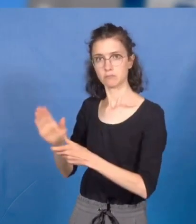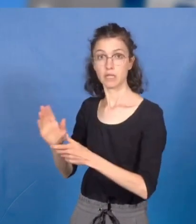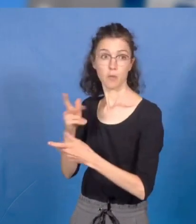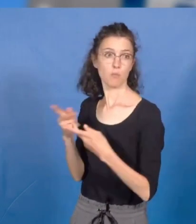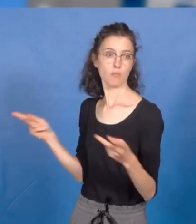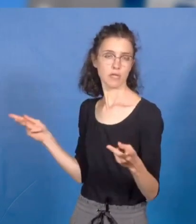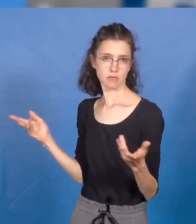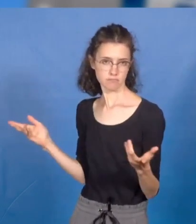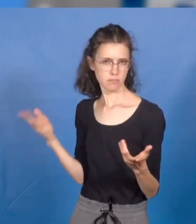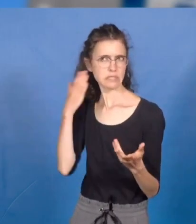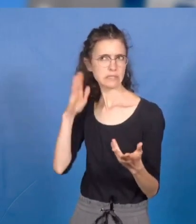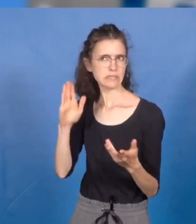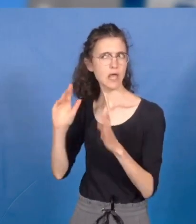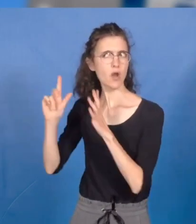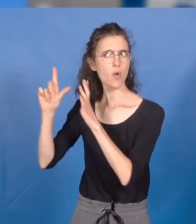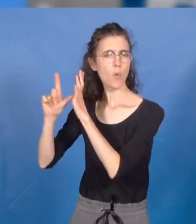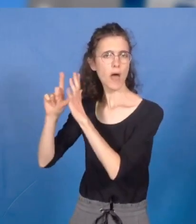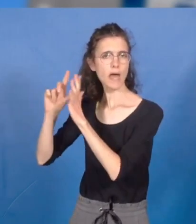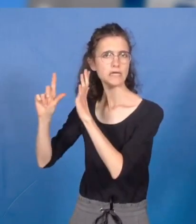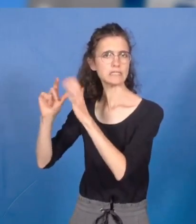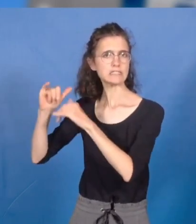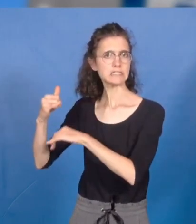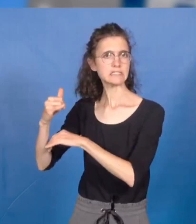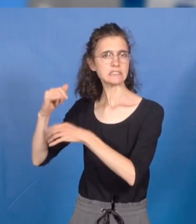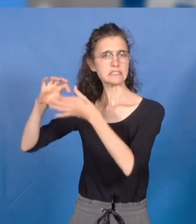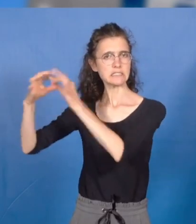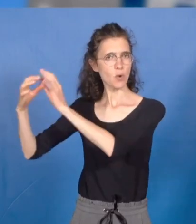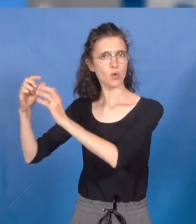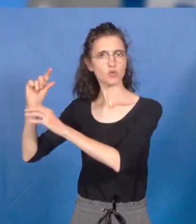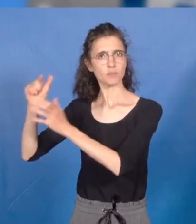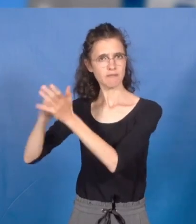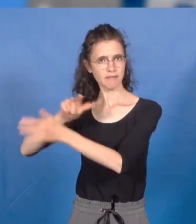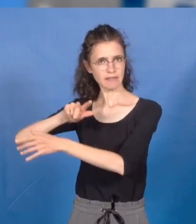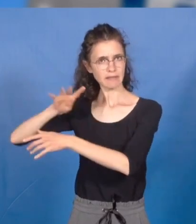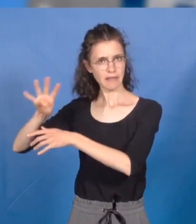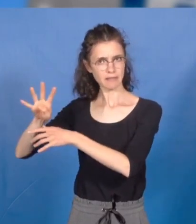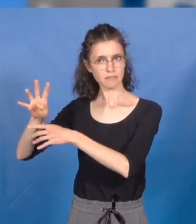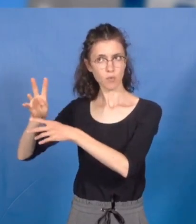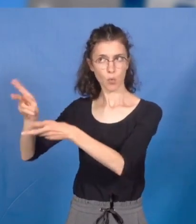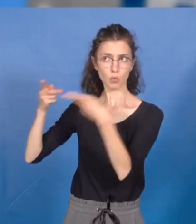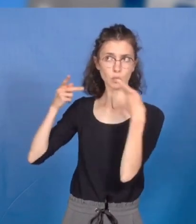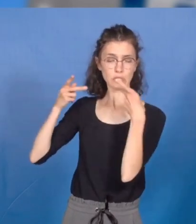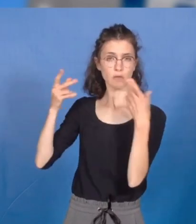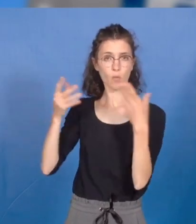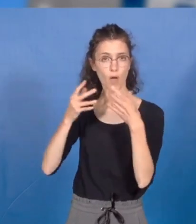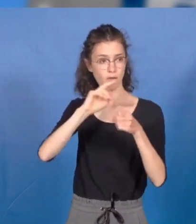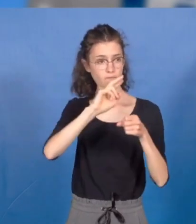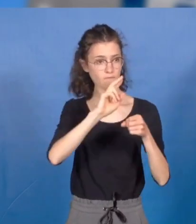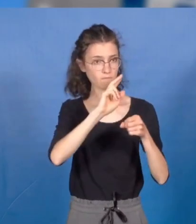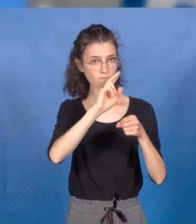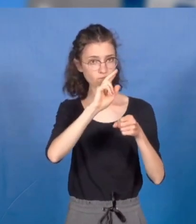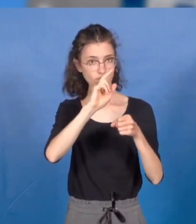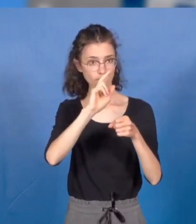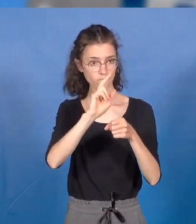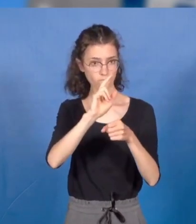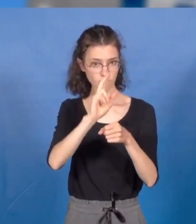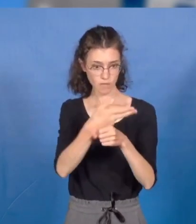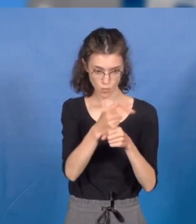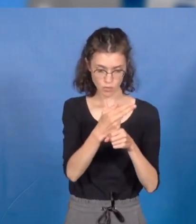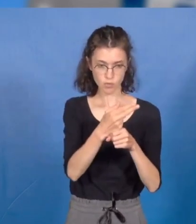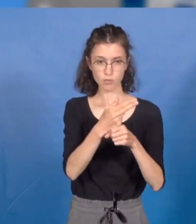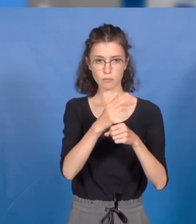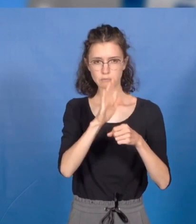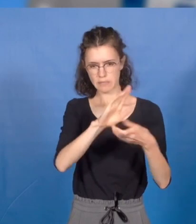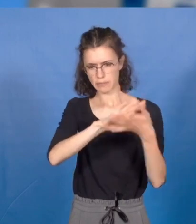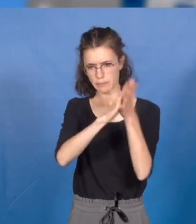que la loi JO 2024, votée en mars dernier, autorise l'expérimentation de la vidéosurveillance algorithmique. Donc ce qu'on peut lire ici,